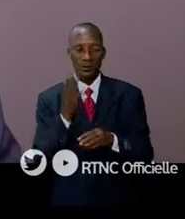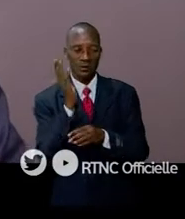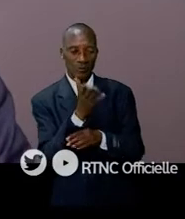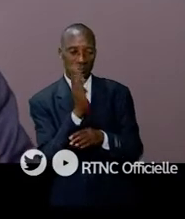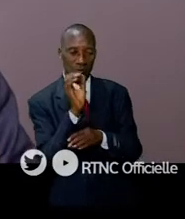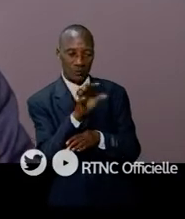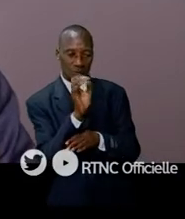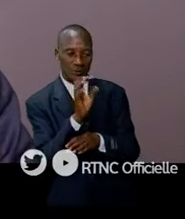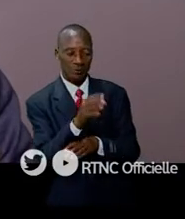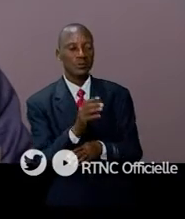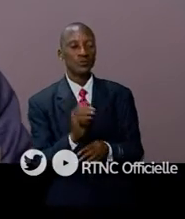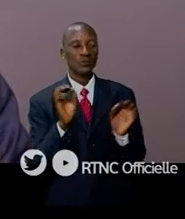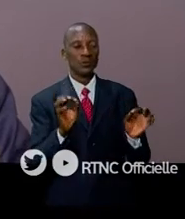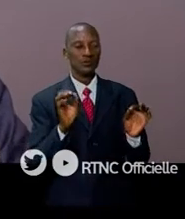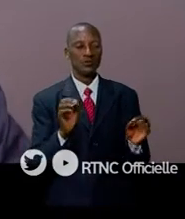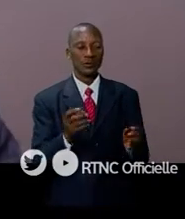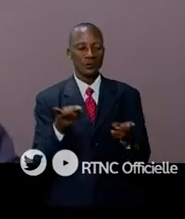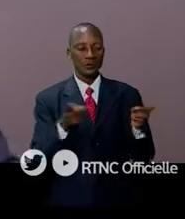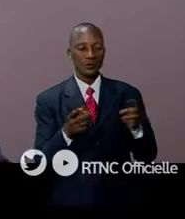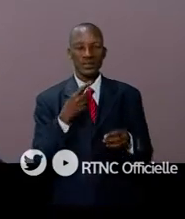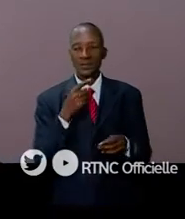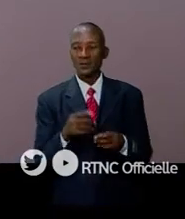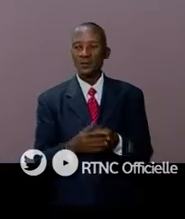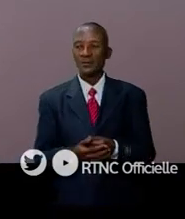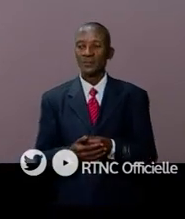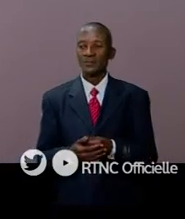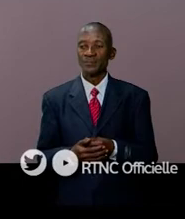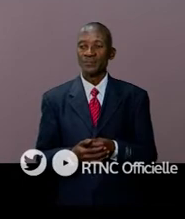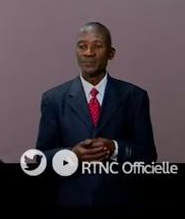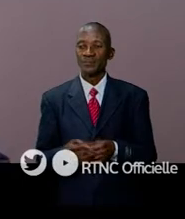de prévention de lutte contre la corruption. Nous ne doutons pas un seul instant que